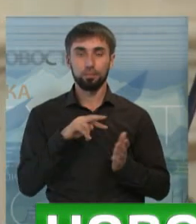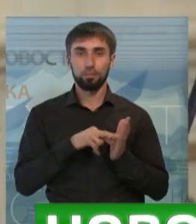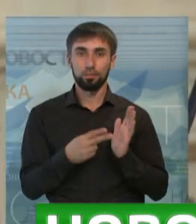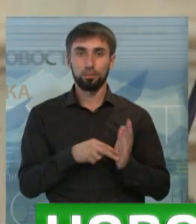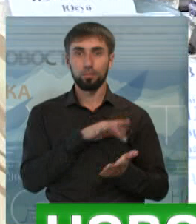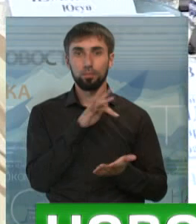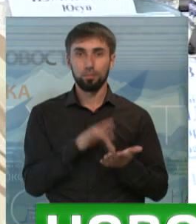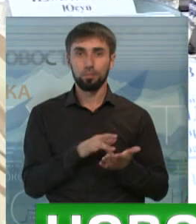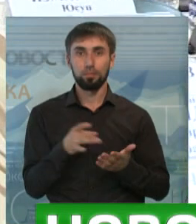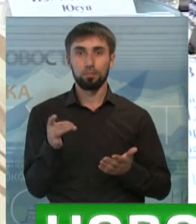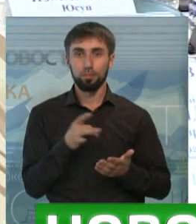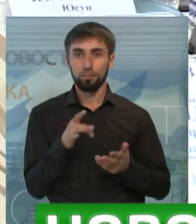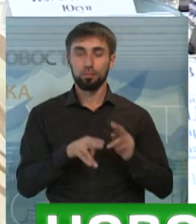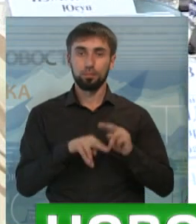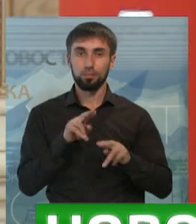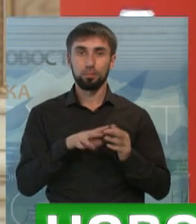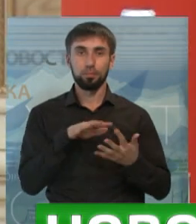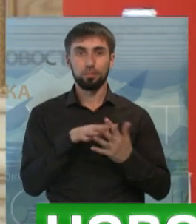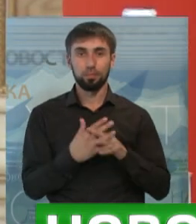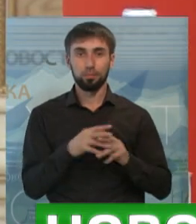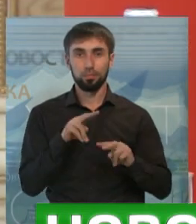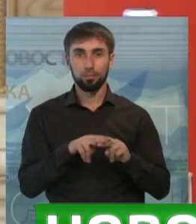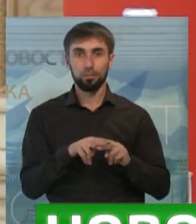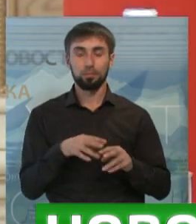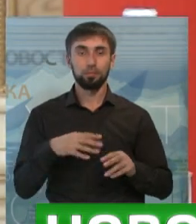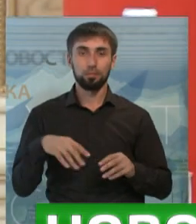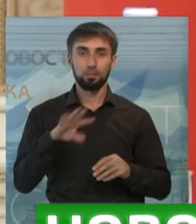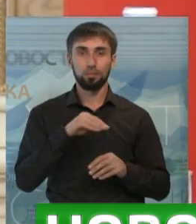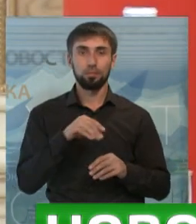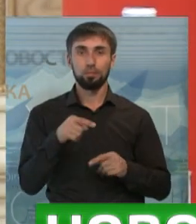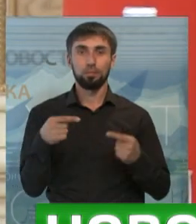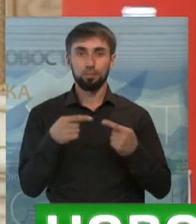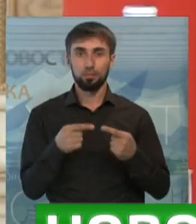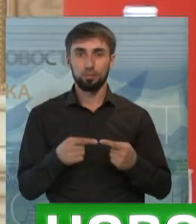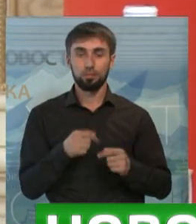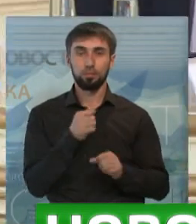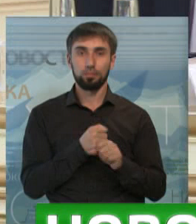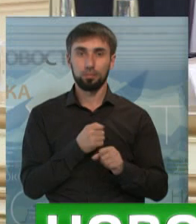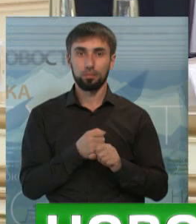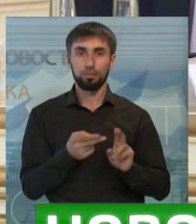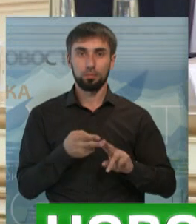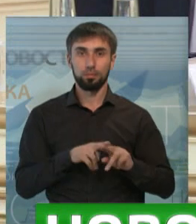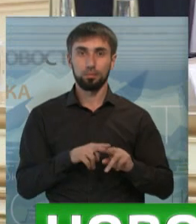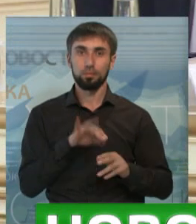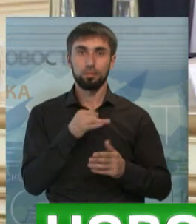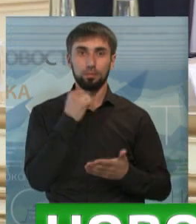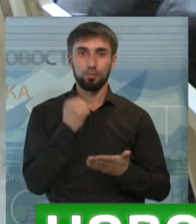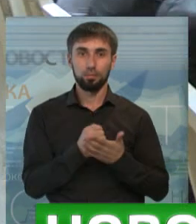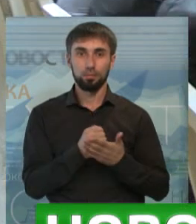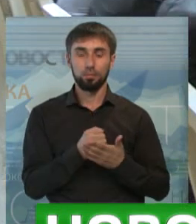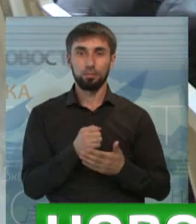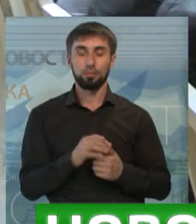города района застройки населенных пунктов все конкретно сделайте это и утвердите его